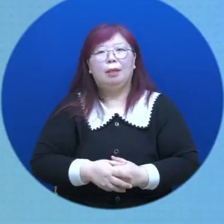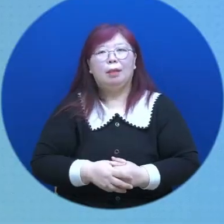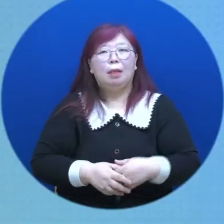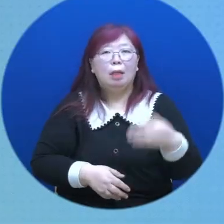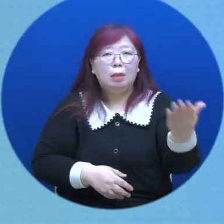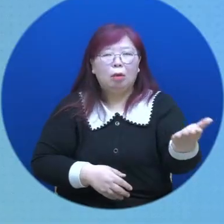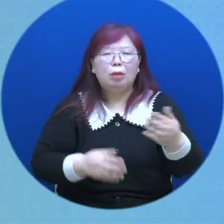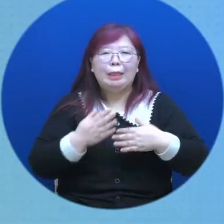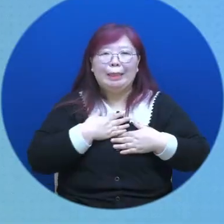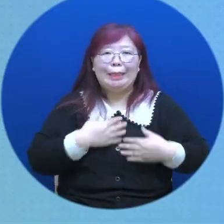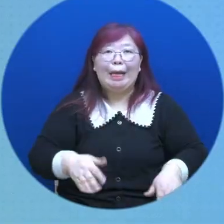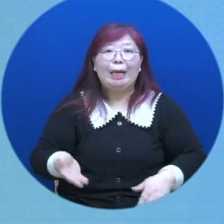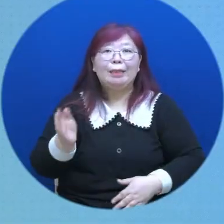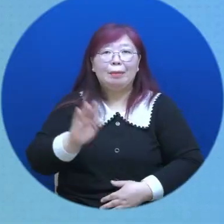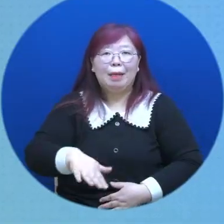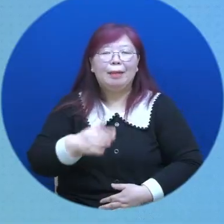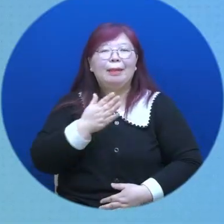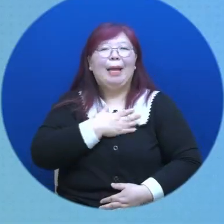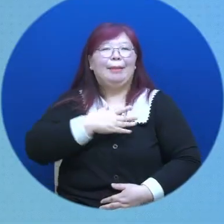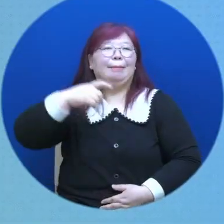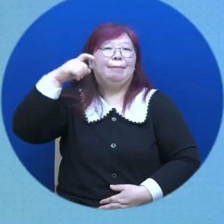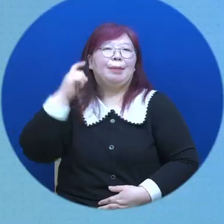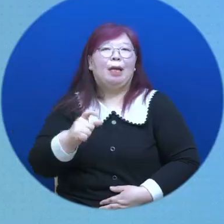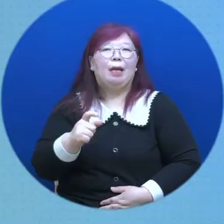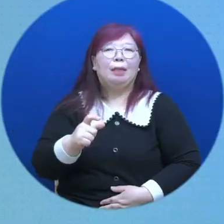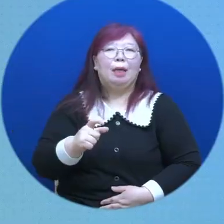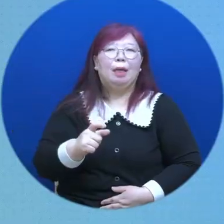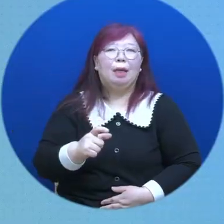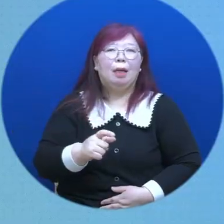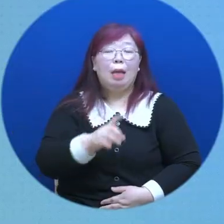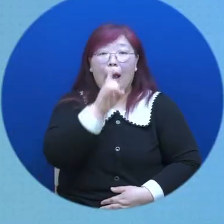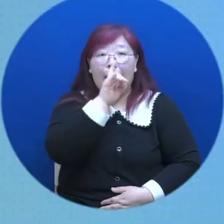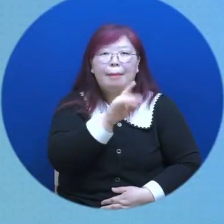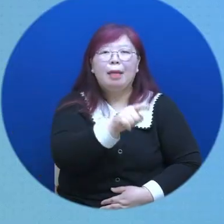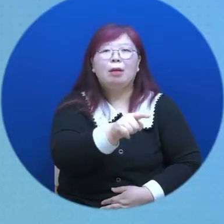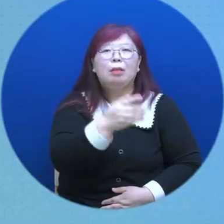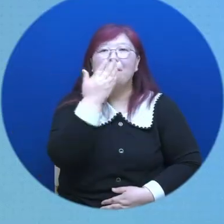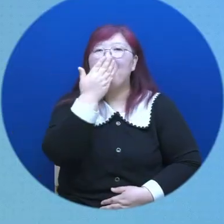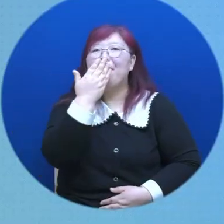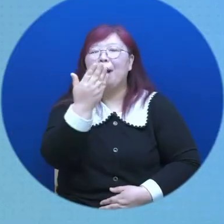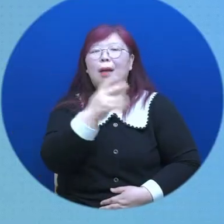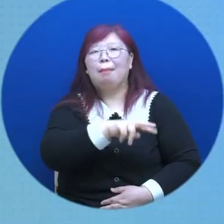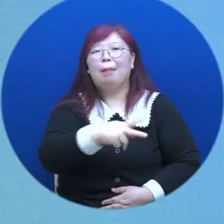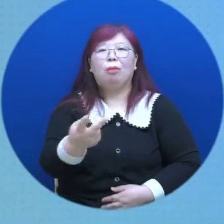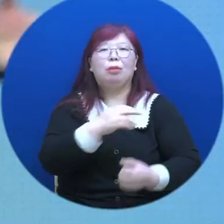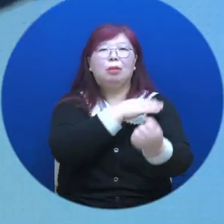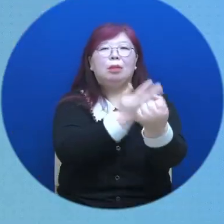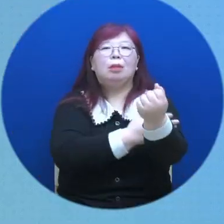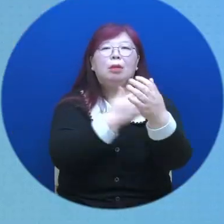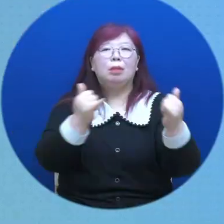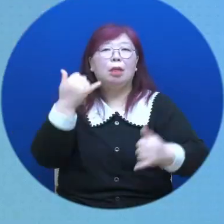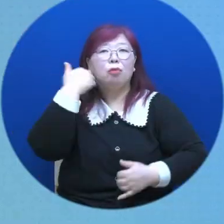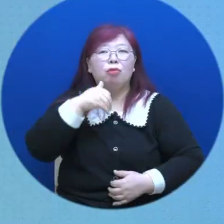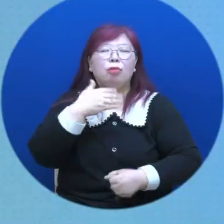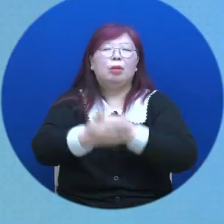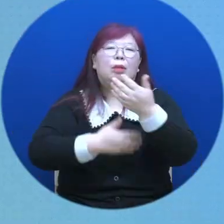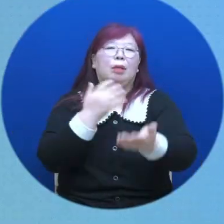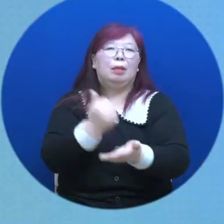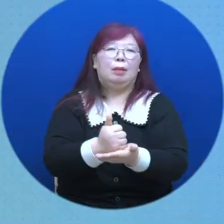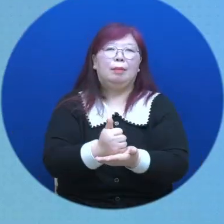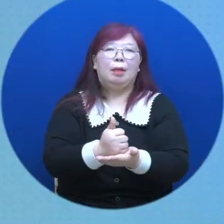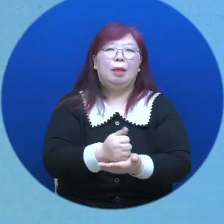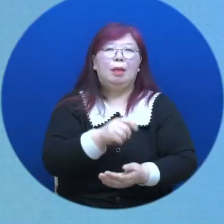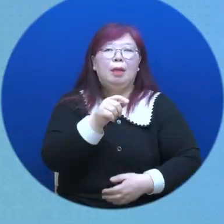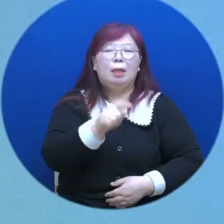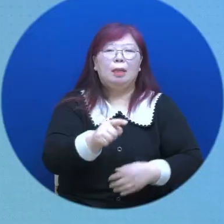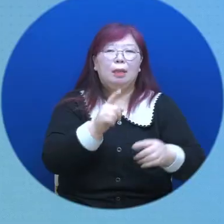너는 약하지만 나는 강하다. 안 되는 것을 대기하는 능력자다. 그 말씀이